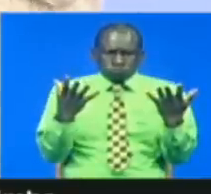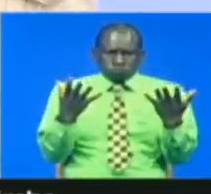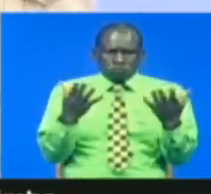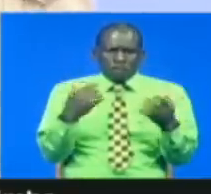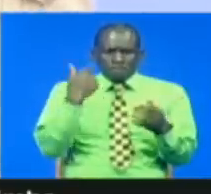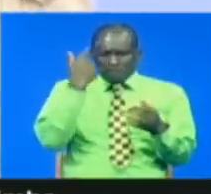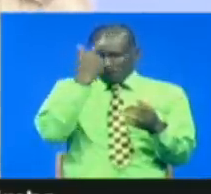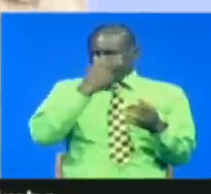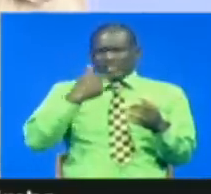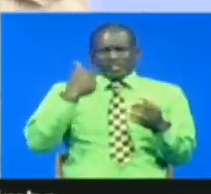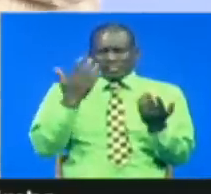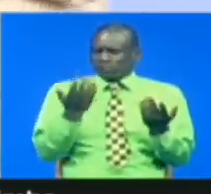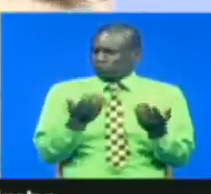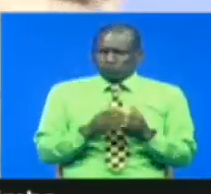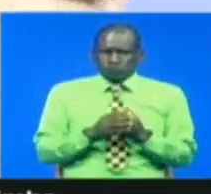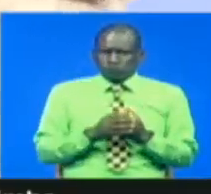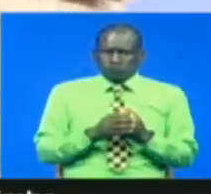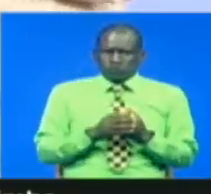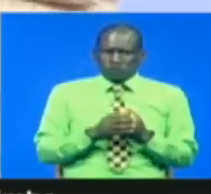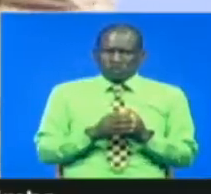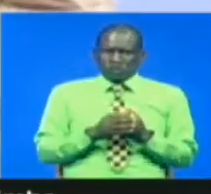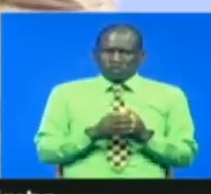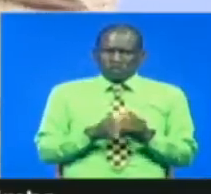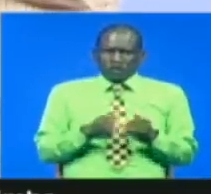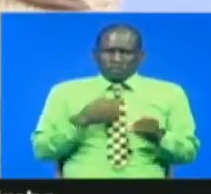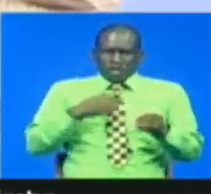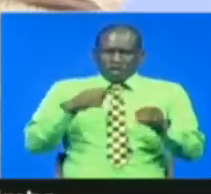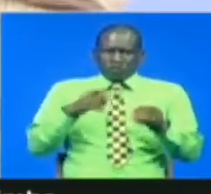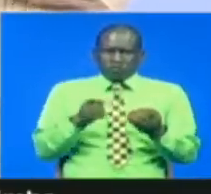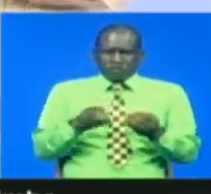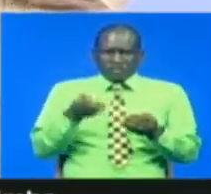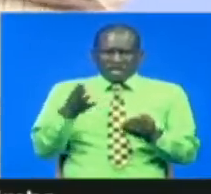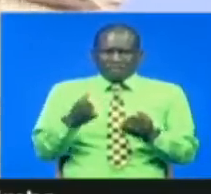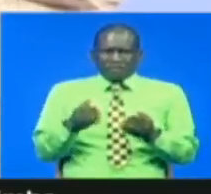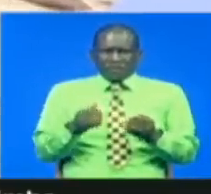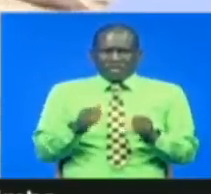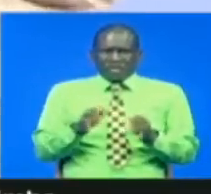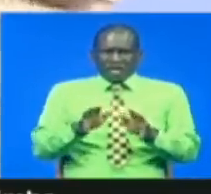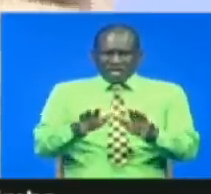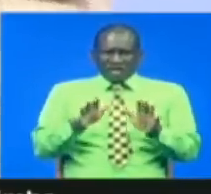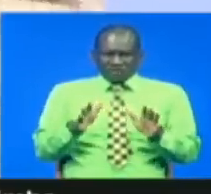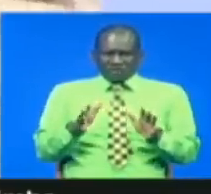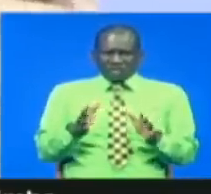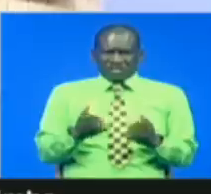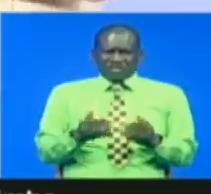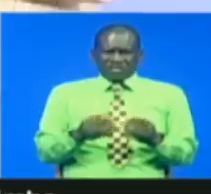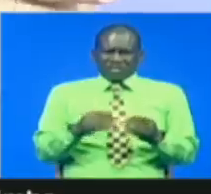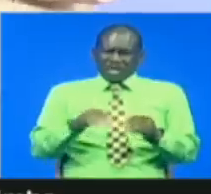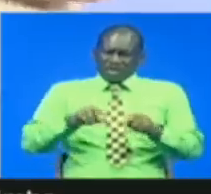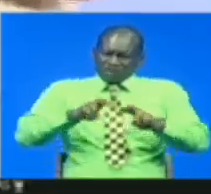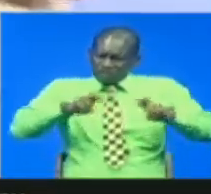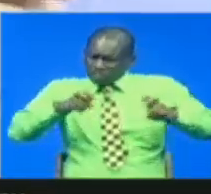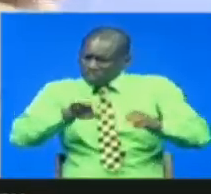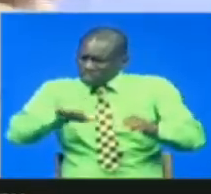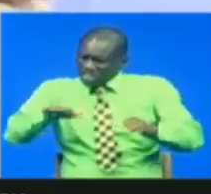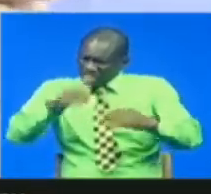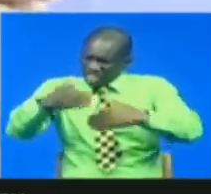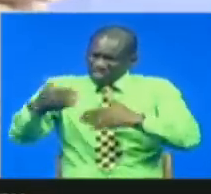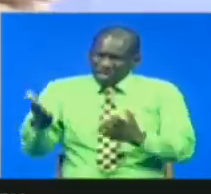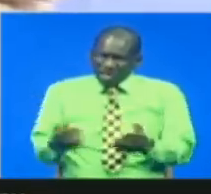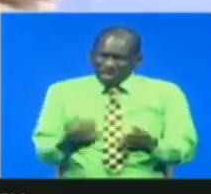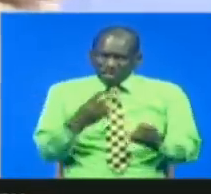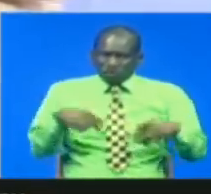nikaa. Fortunately vinyi nilikuwa ndani ya screen kidogo, nafikiri nilizuia hiyo nini kunipiga kidogo. Kuangalia hapo kando hivi naona